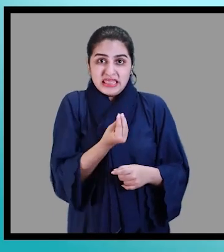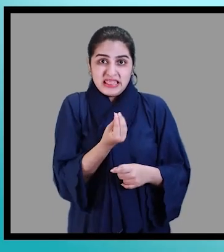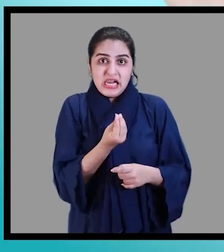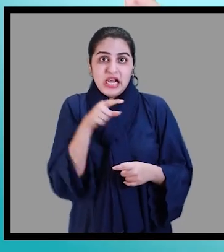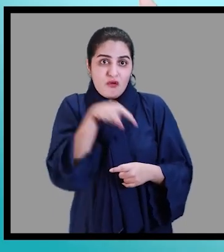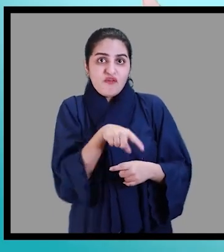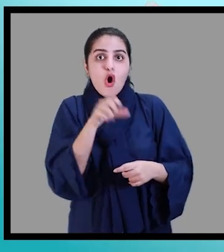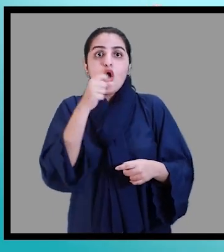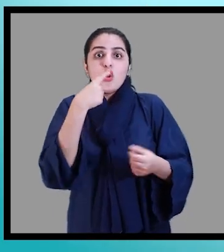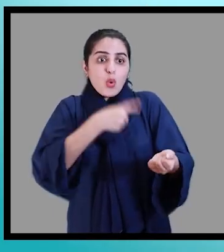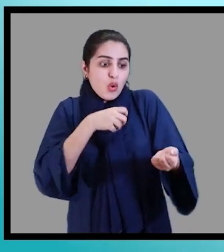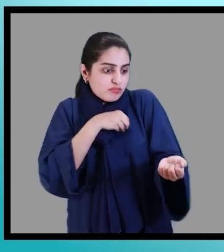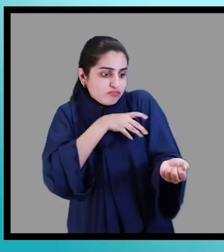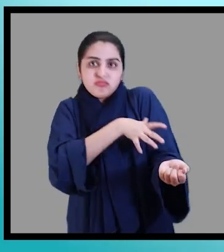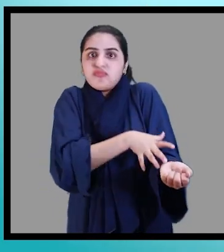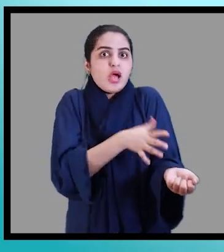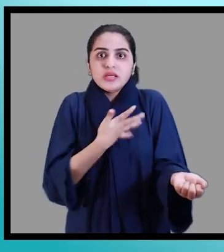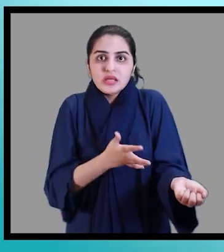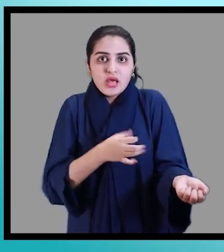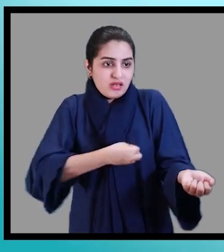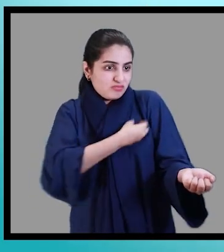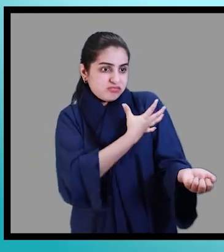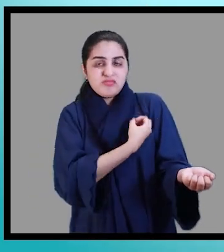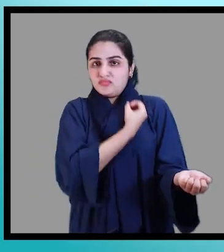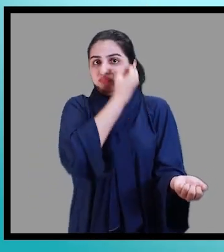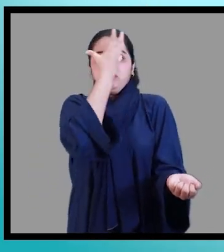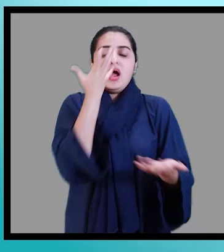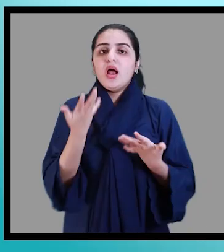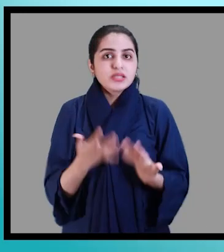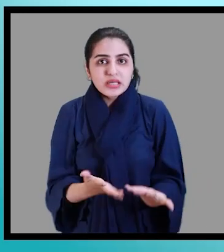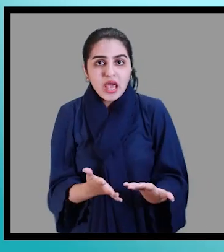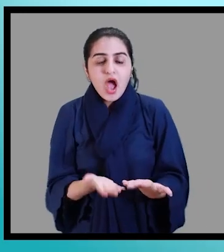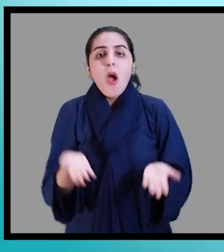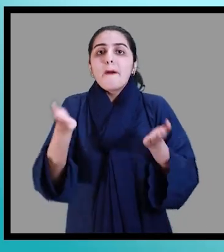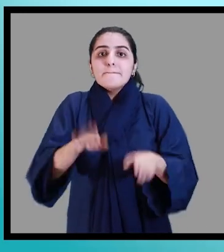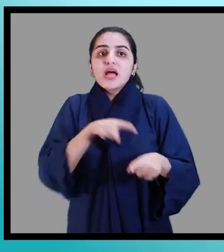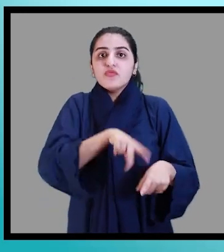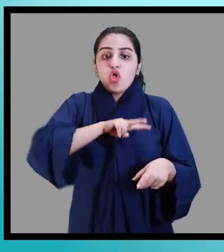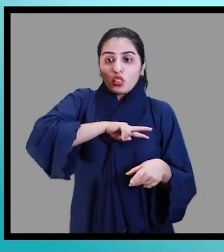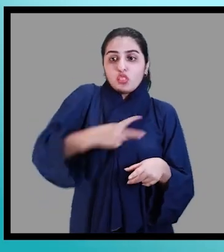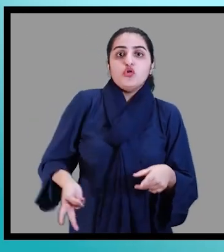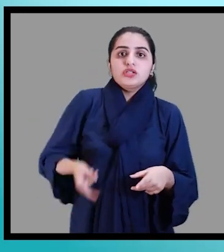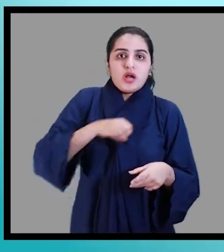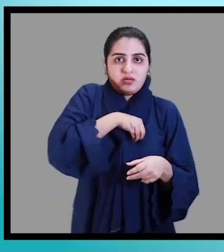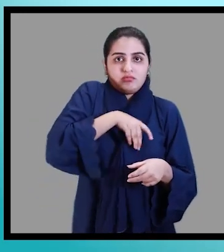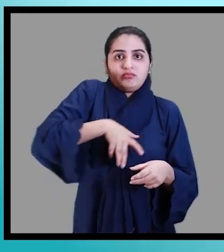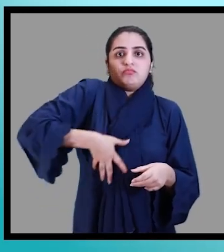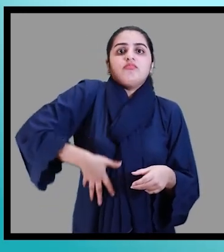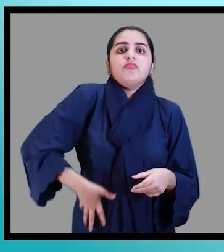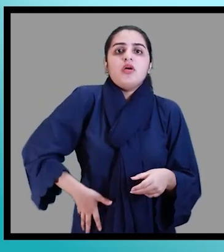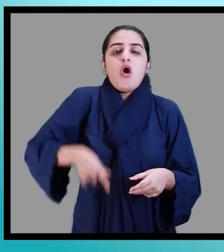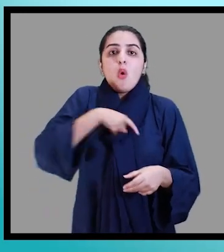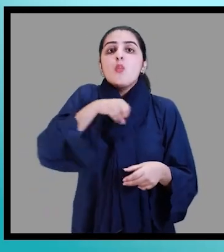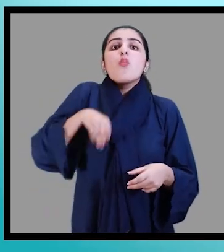से आगे नहीं निकल पाएगा तो फिर कहाँ जाएगा? जब दिल खून को आगे नहीं धकेल पाएगा तो ये सारा खून पीछे की तरफ जमा होता जाएगा।